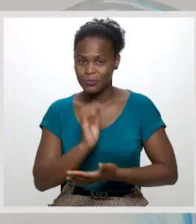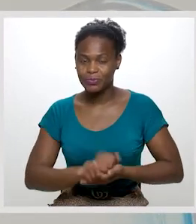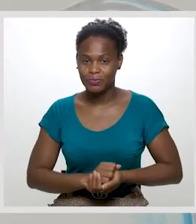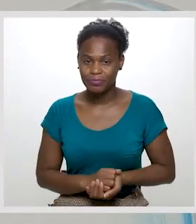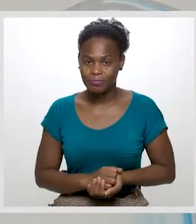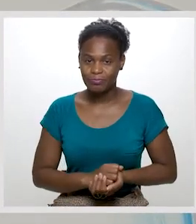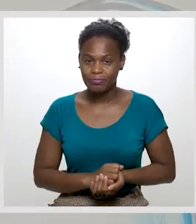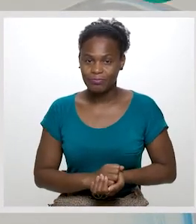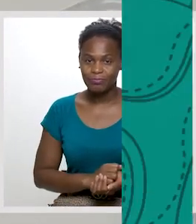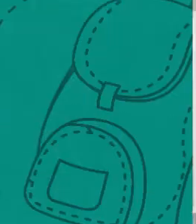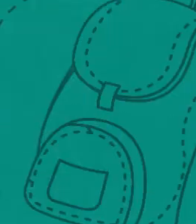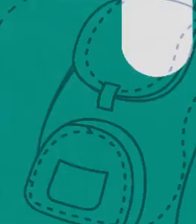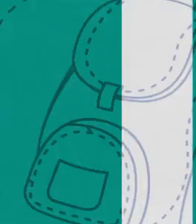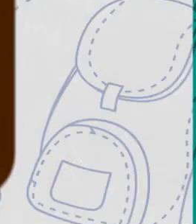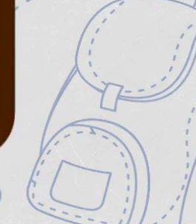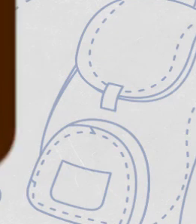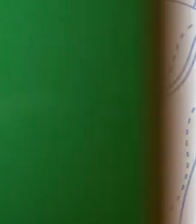On continue.